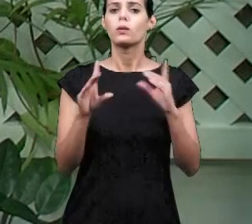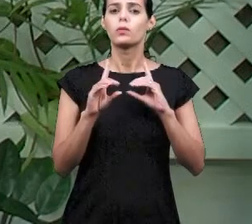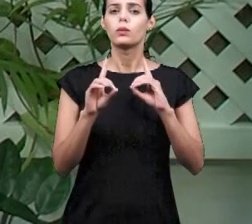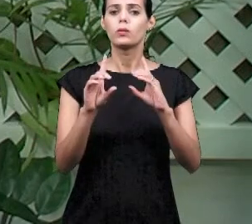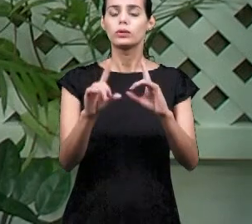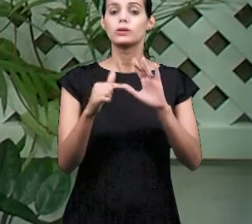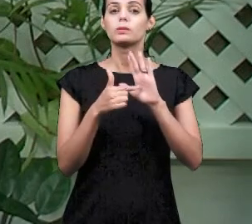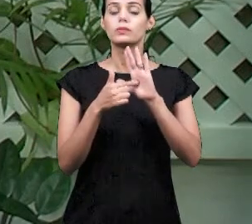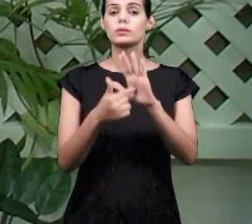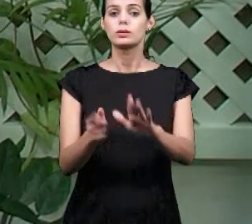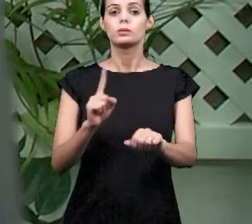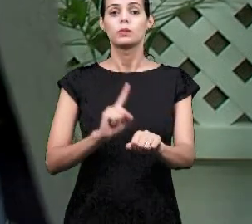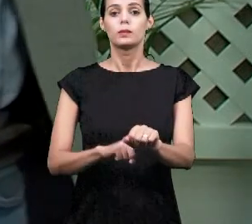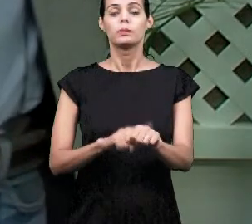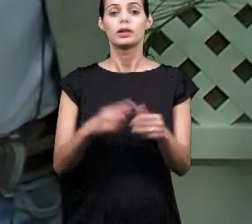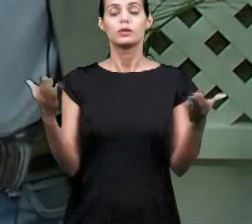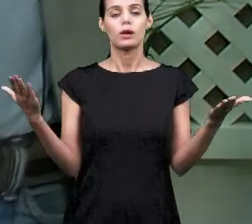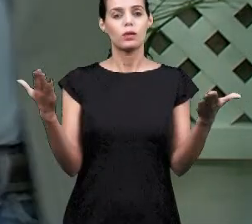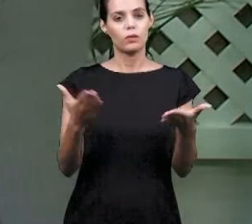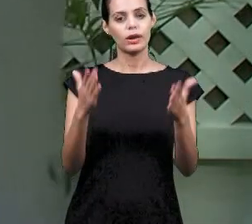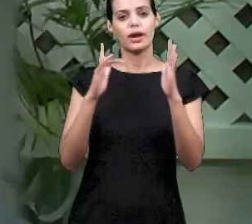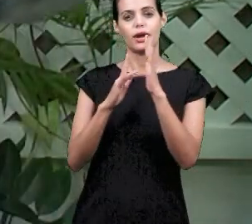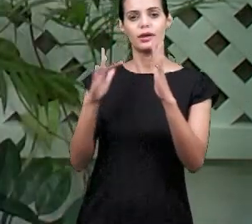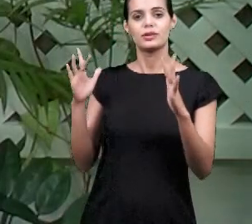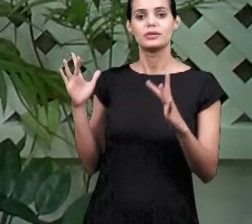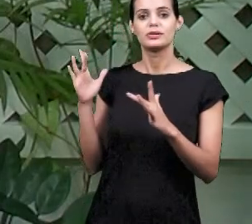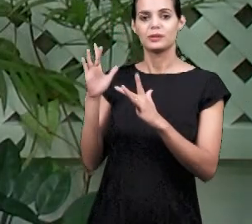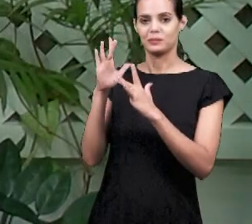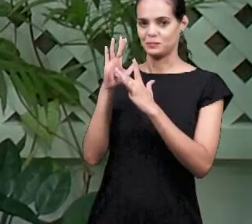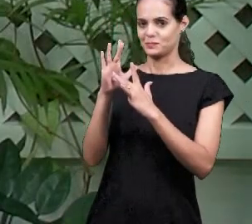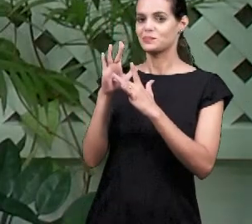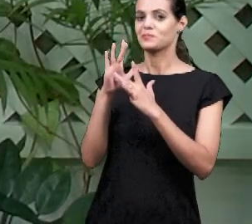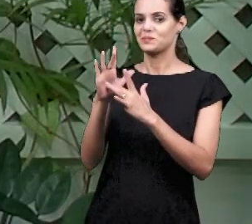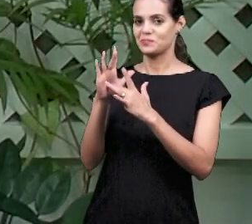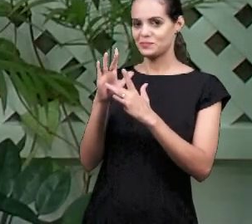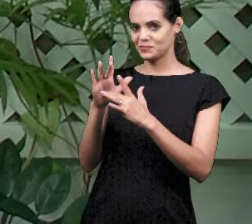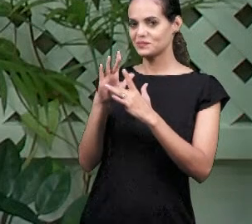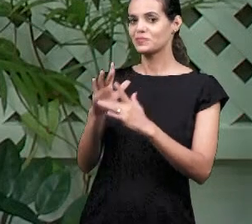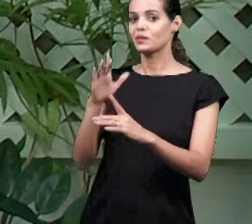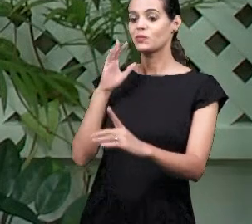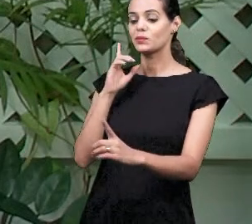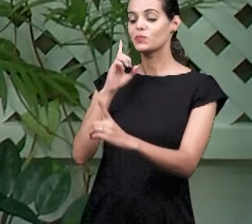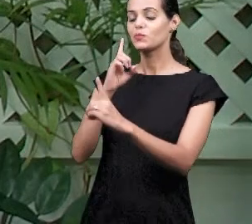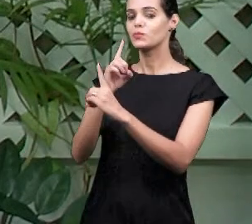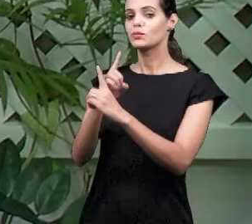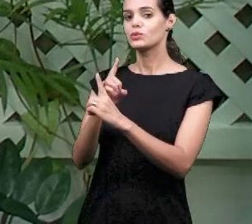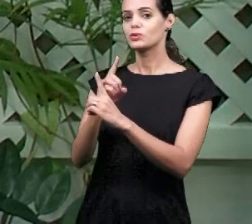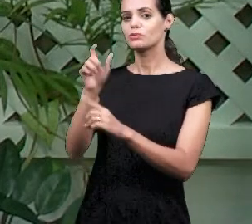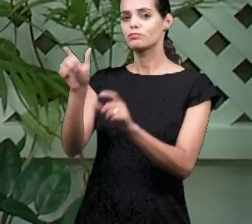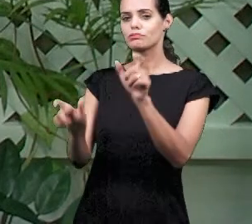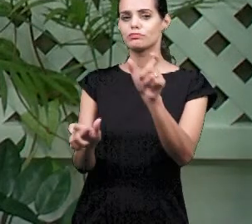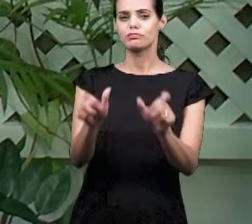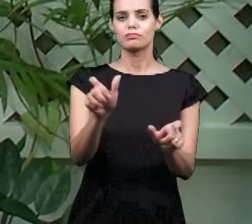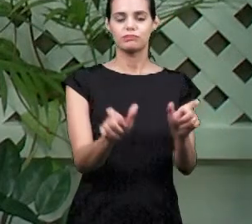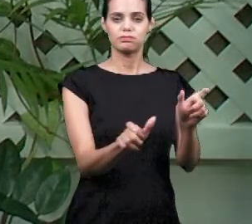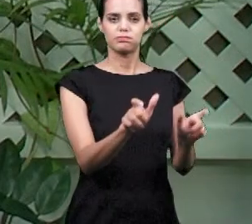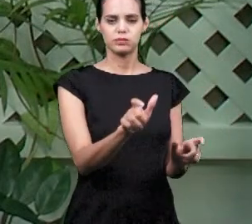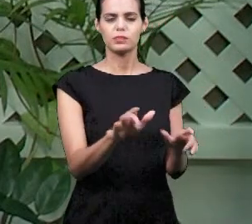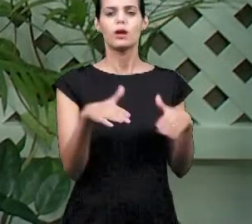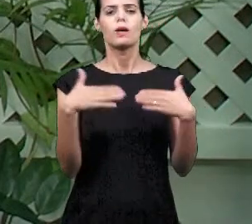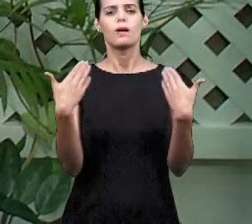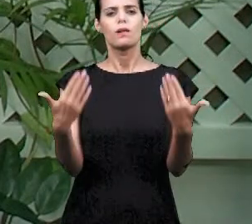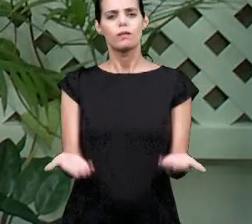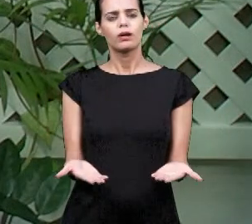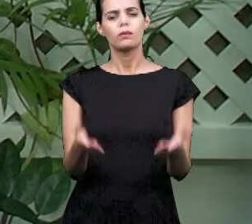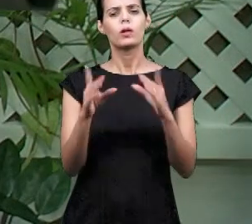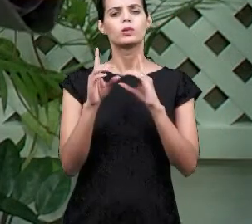Donc, le pasteur et les ouvriers, ils doivent être intégrés aujourd'hui. Quand il va prêcher, il peut prêcher sur ce